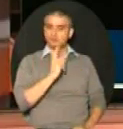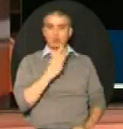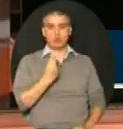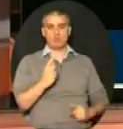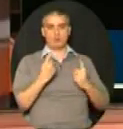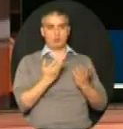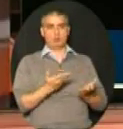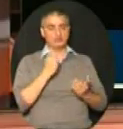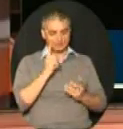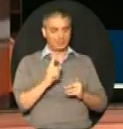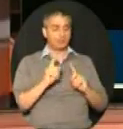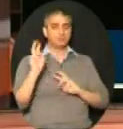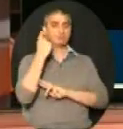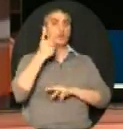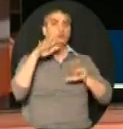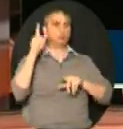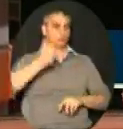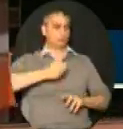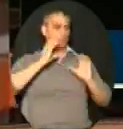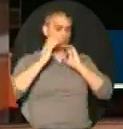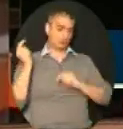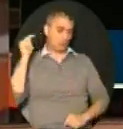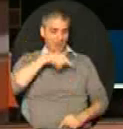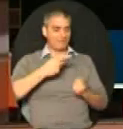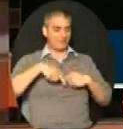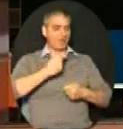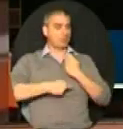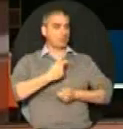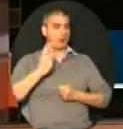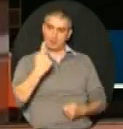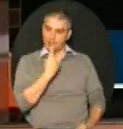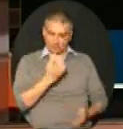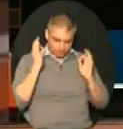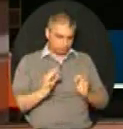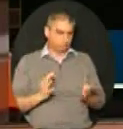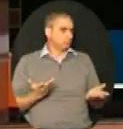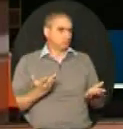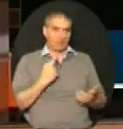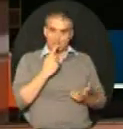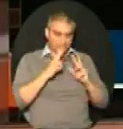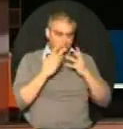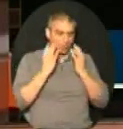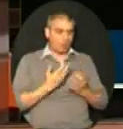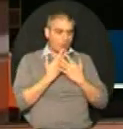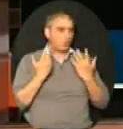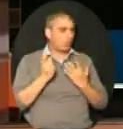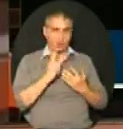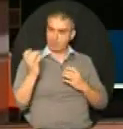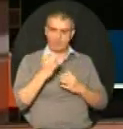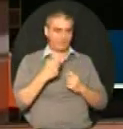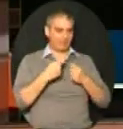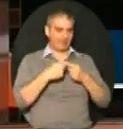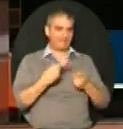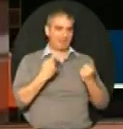טוב קורה כאן, צריך לקרוא לראש הממשלה כשר תקשורת, לבוא לוועדת הכלכלה, ולומר את דברו בעניין הזה, לומר את זה בצורה מפורשת. לא ממנים את